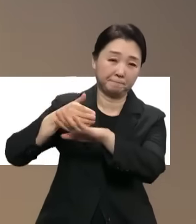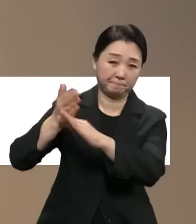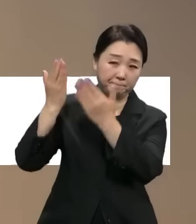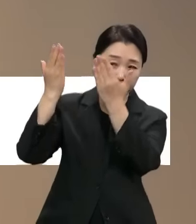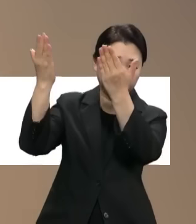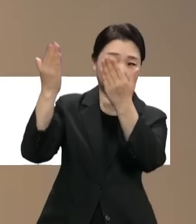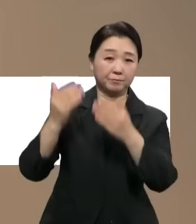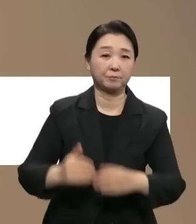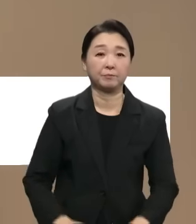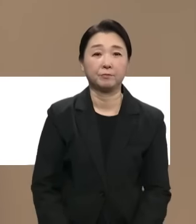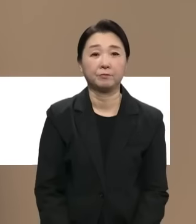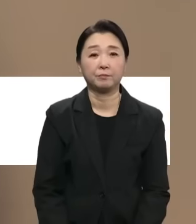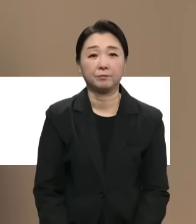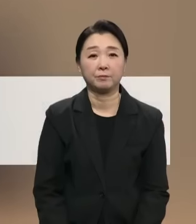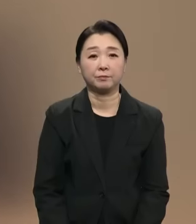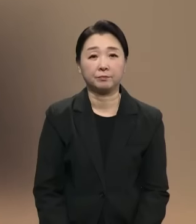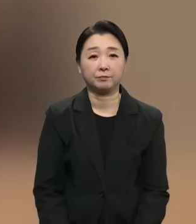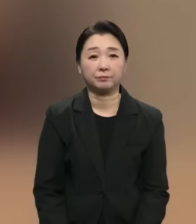God even more.